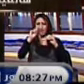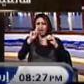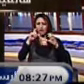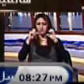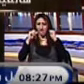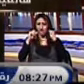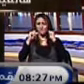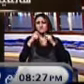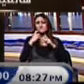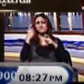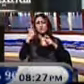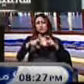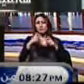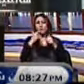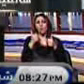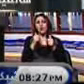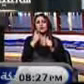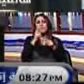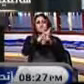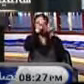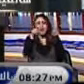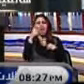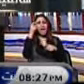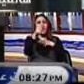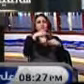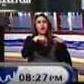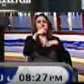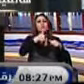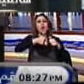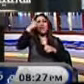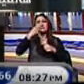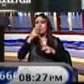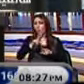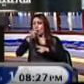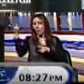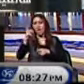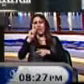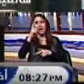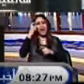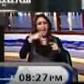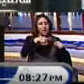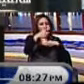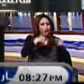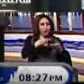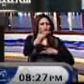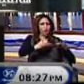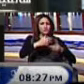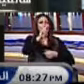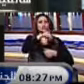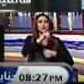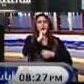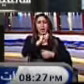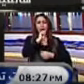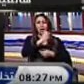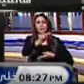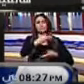اللحمه عشان يكون مكان موثوق منه وتاجر موثوق منه عشان يقدر يحصل على لحمه صالحه للاستهلاك الادمي. شكرا دكتور حسن